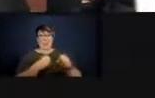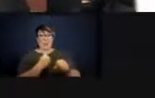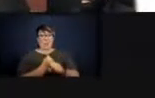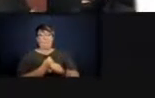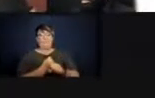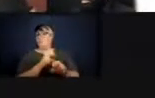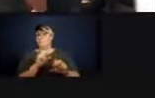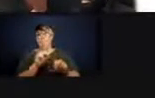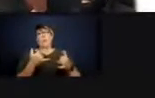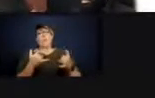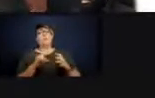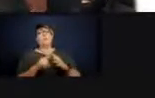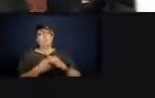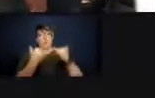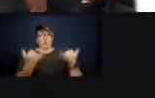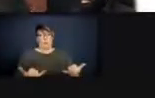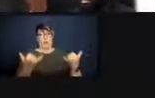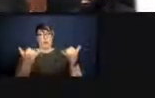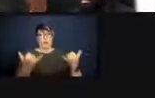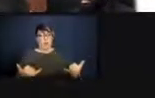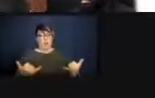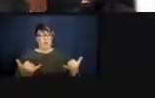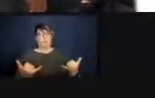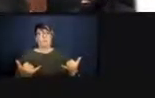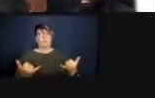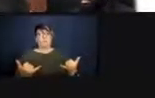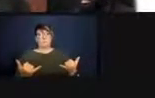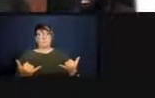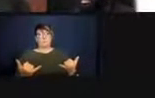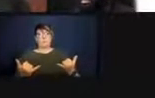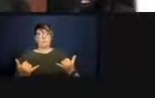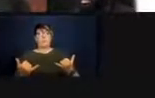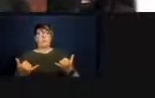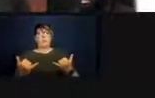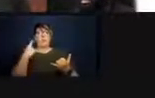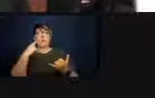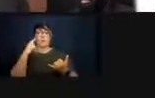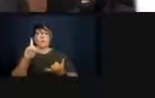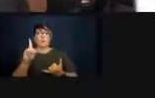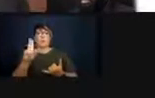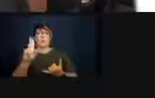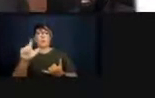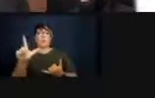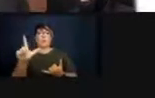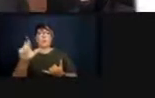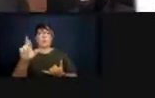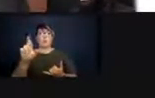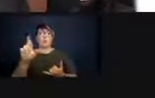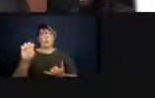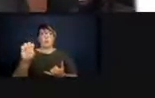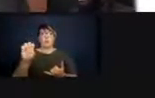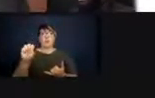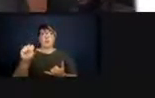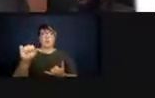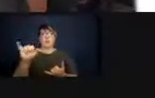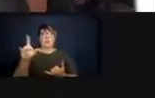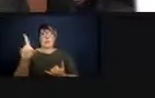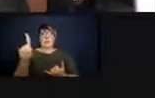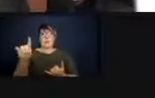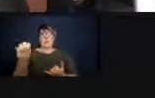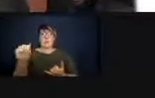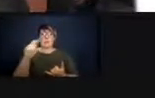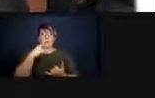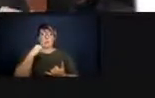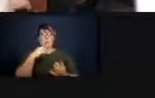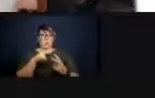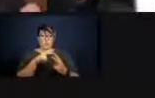Na kulingana na jinsi mambo yalivyo, ni lazima tuanze kazi mara moja. Kufikia sasa